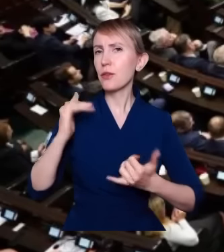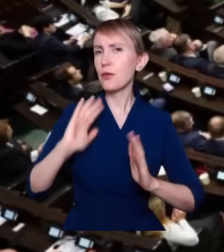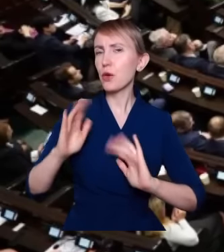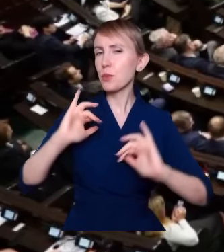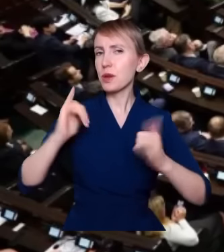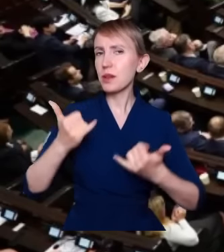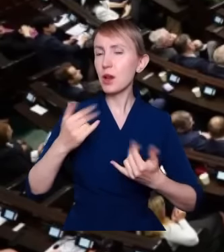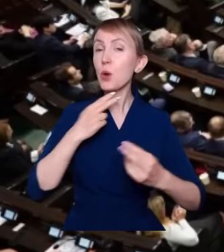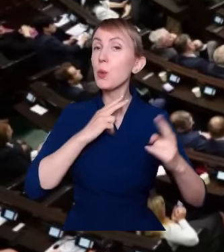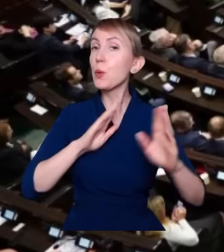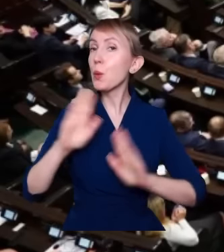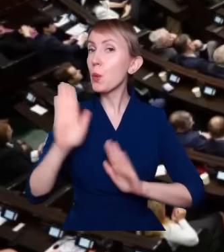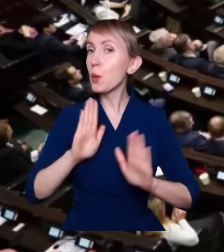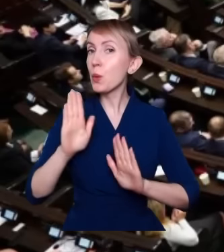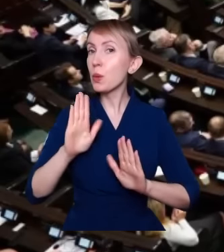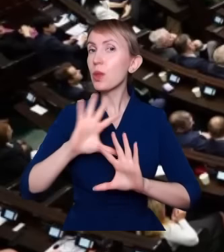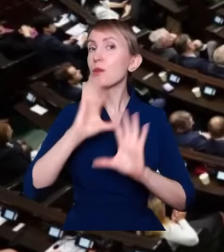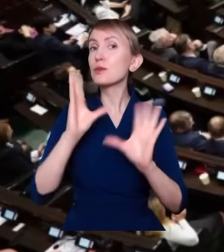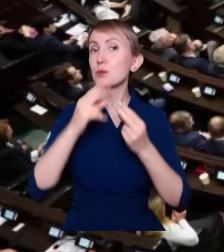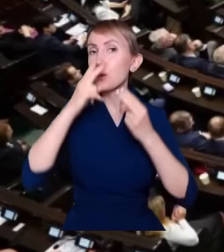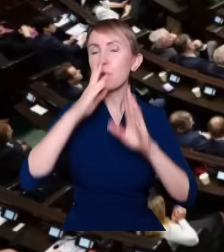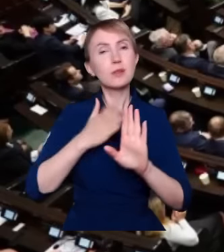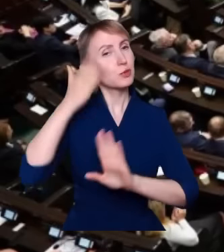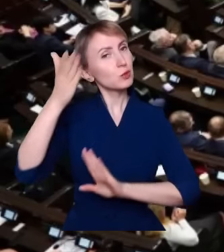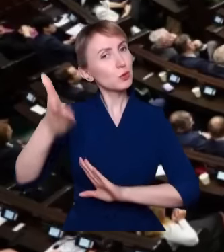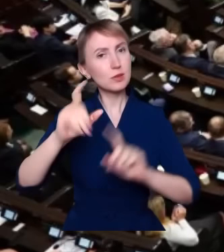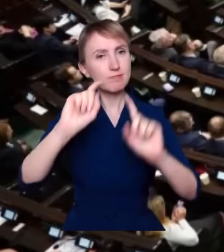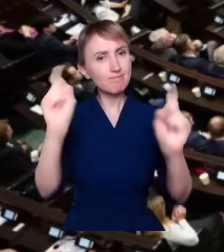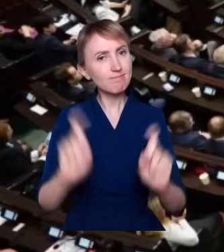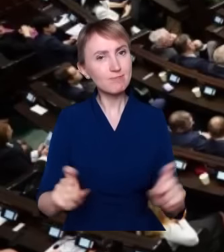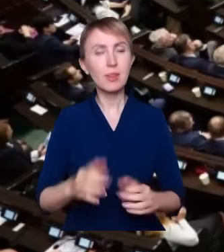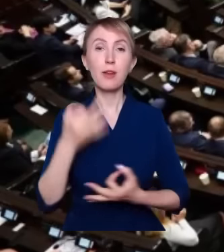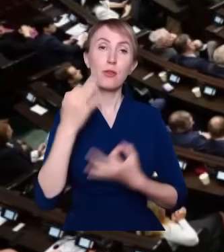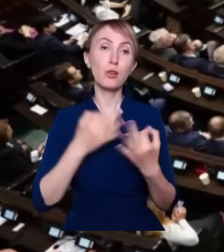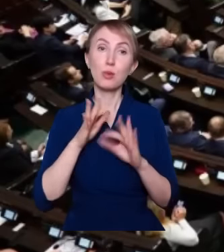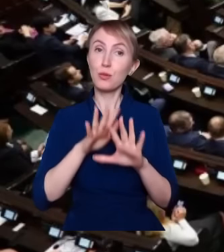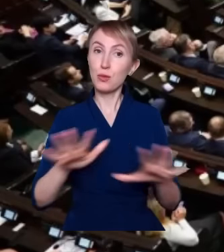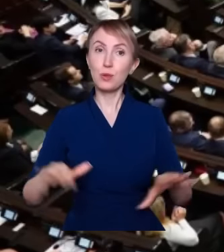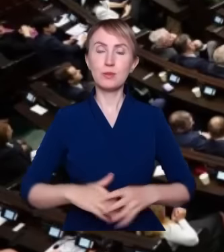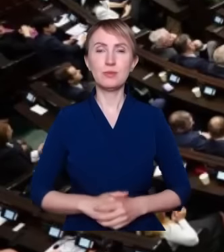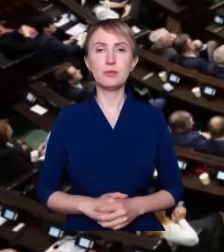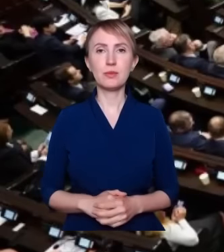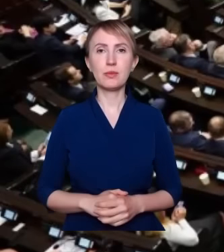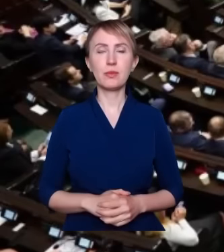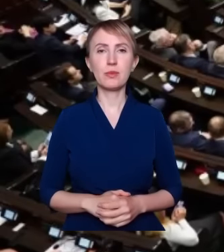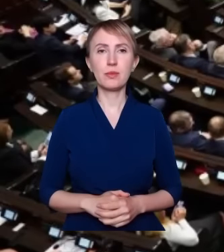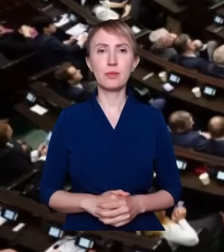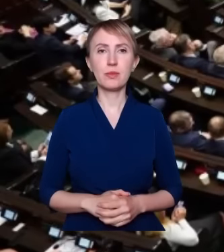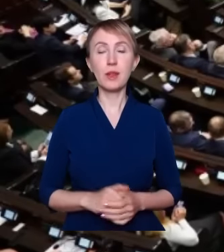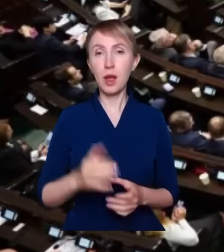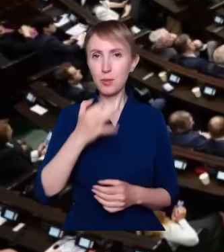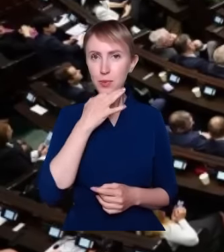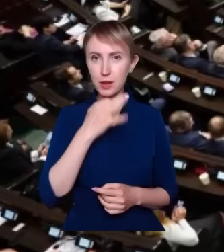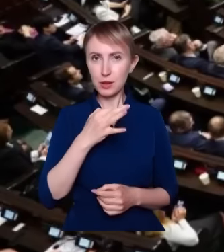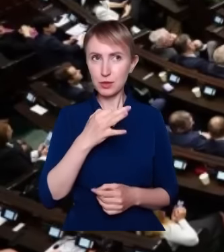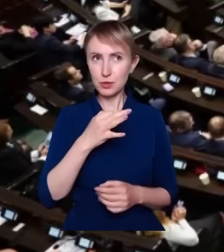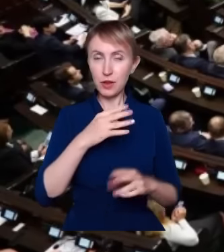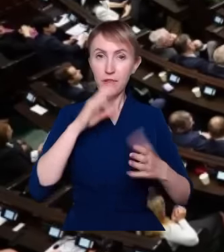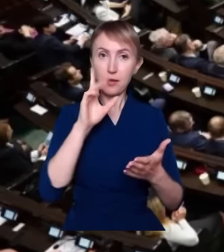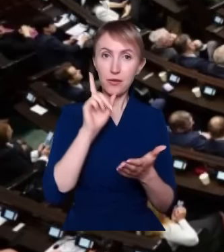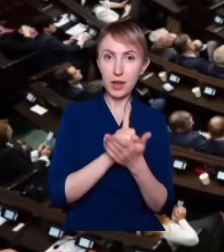głosowany, to wszystko pokaże przyszłość. Wątpliwości jest wiele i pytanie, czy górą będzie prawo, czy